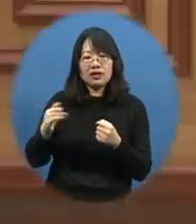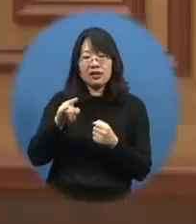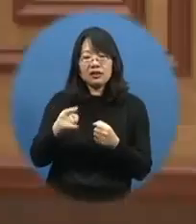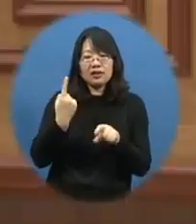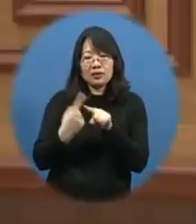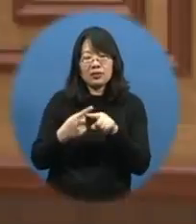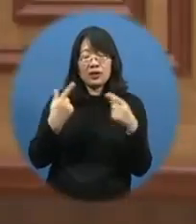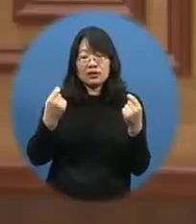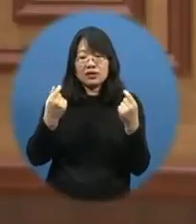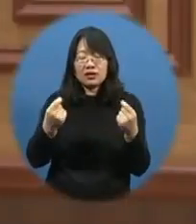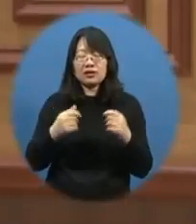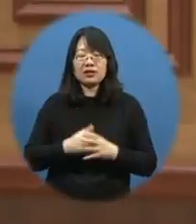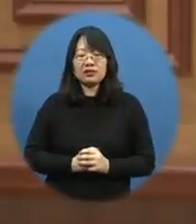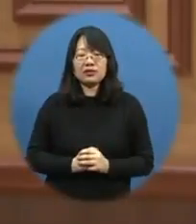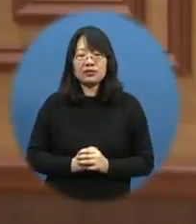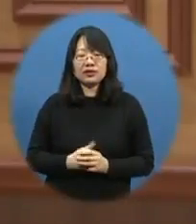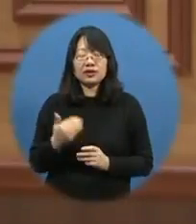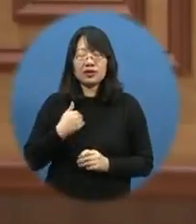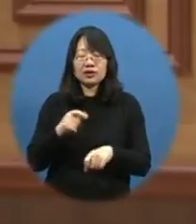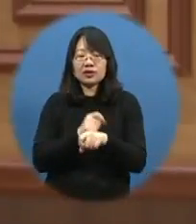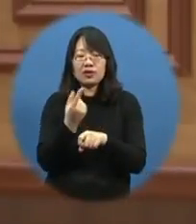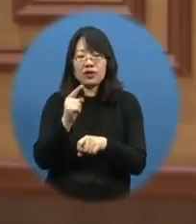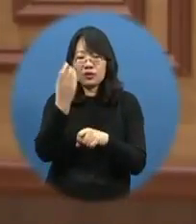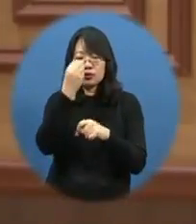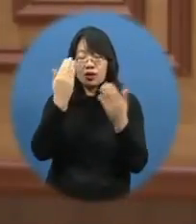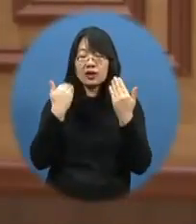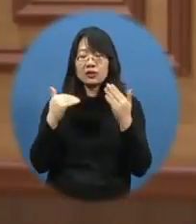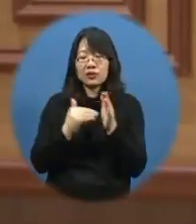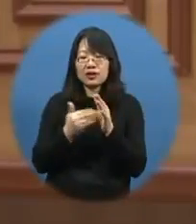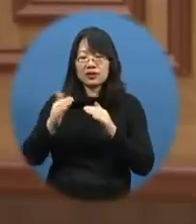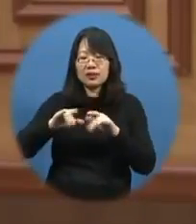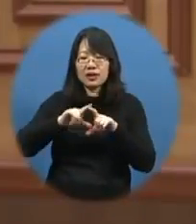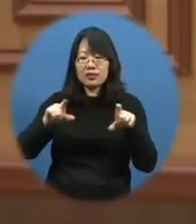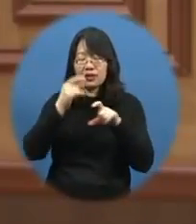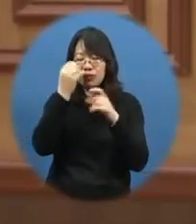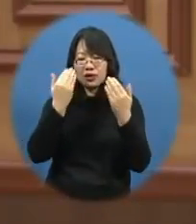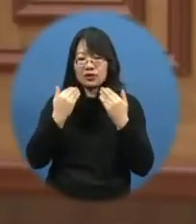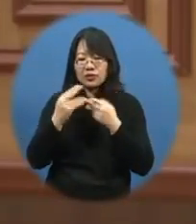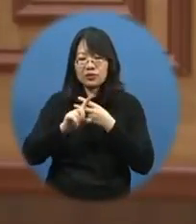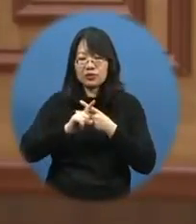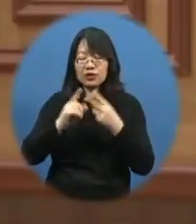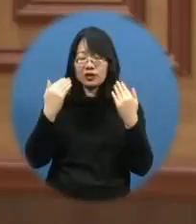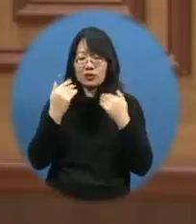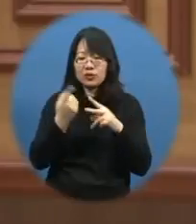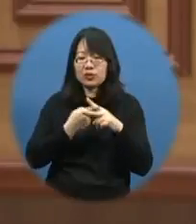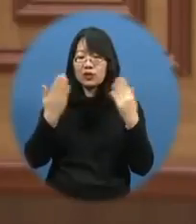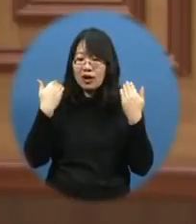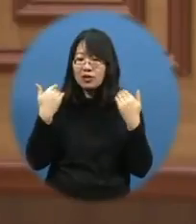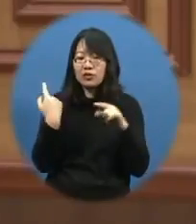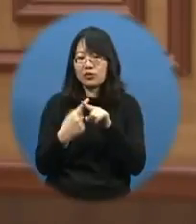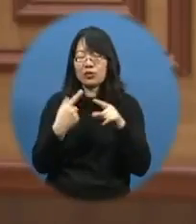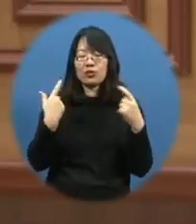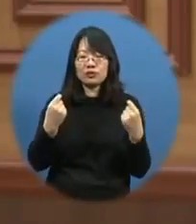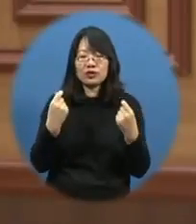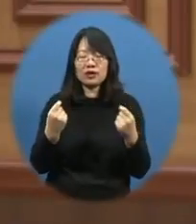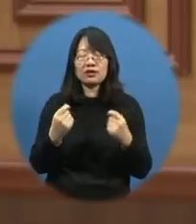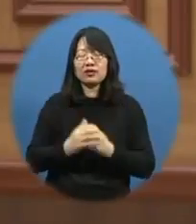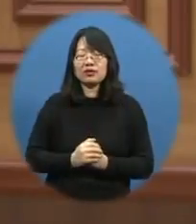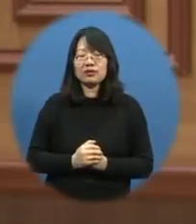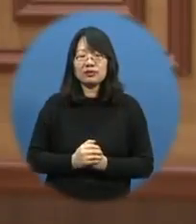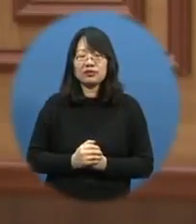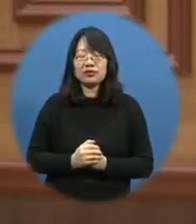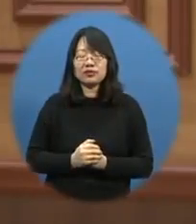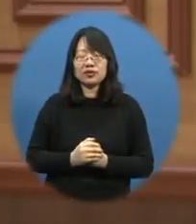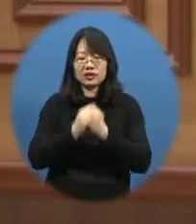그와 마찬가지로 예, 저는 특성화 고등학교를 했습니다만 일반계 고등학교, 중학교, 초등학교도 마찬가지입니다. 네,